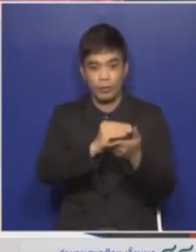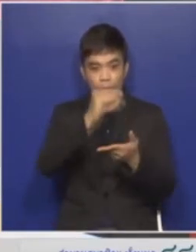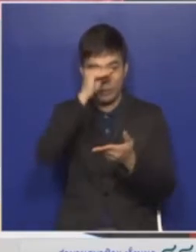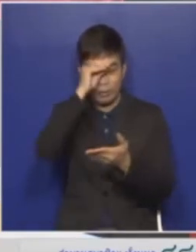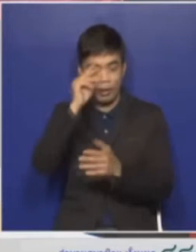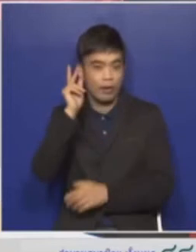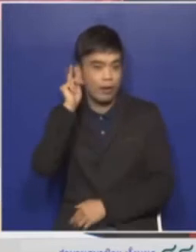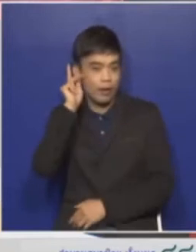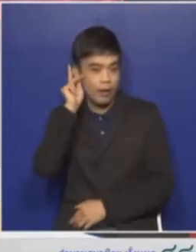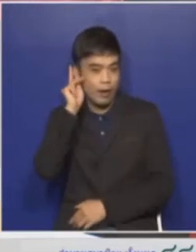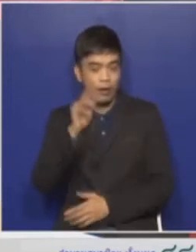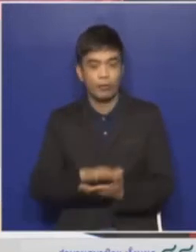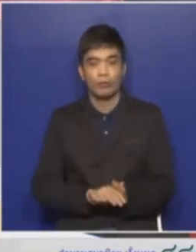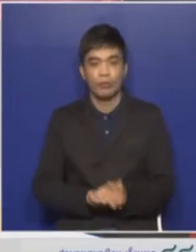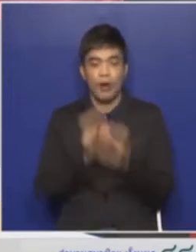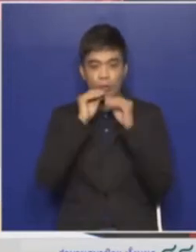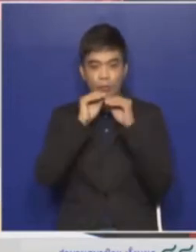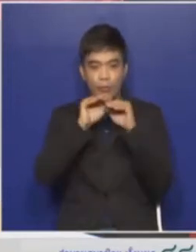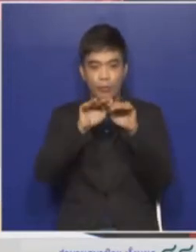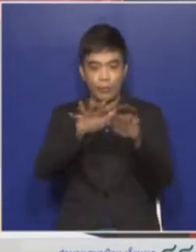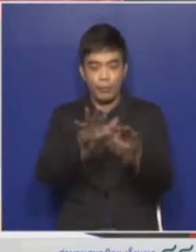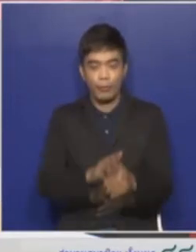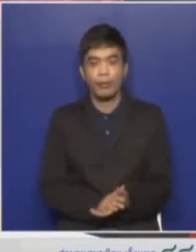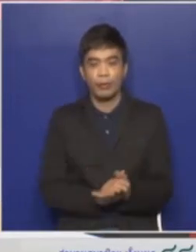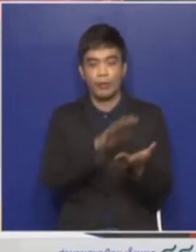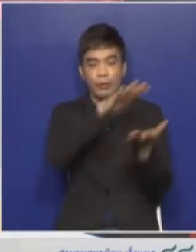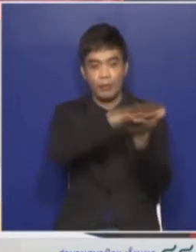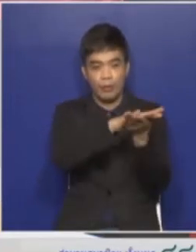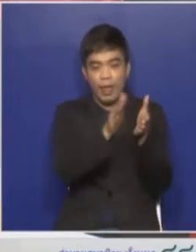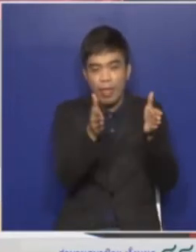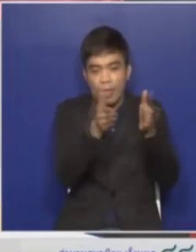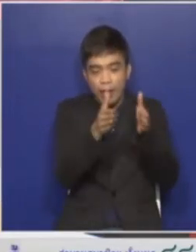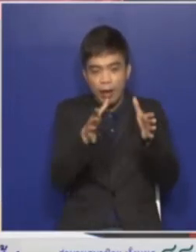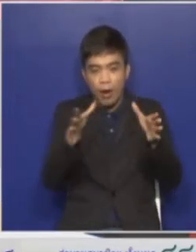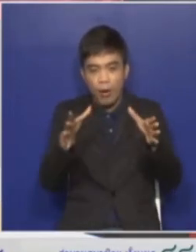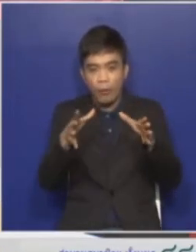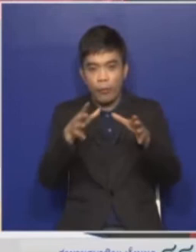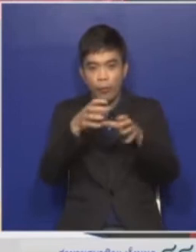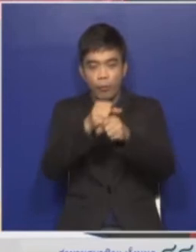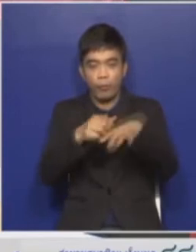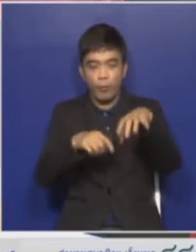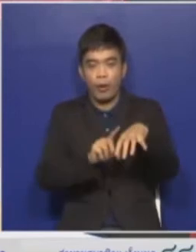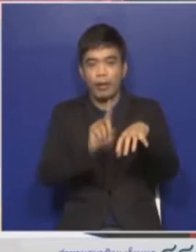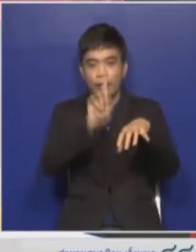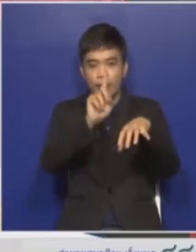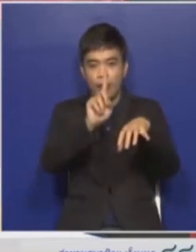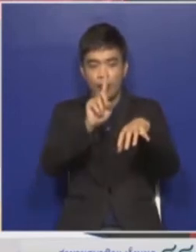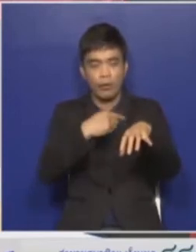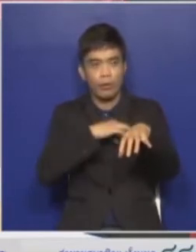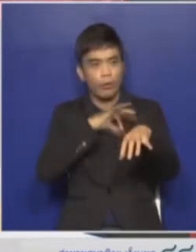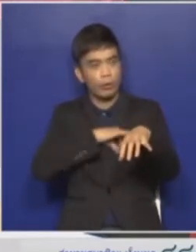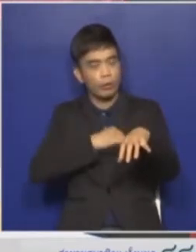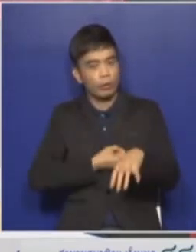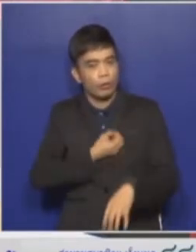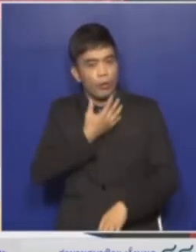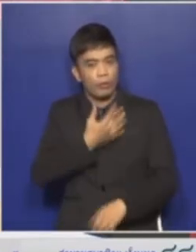ยุบรวมโรงเรียนขนาดเล็กพี่น้องบ้านผมอยู่ในตามป่าตามเขาตกใจก็